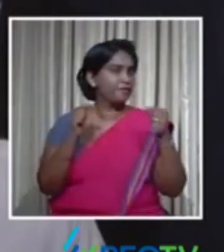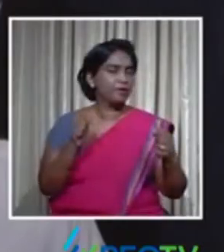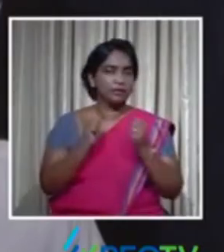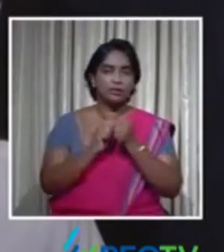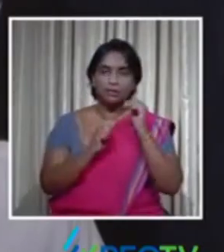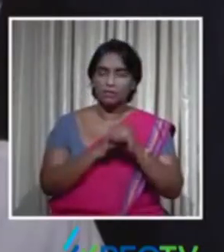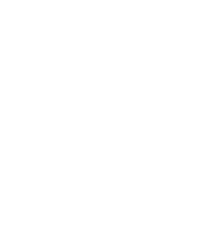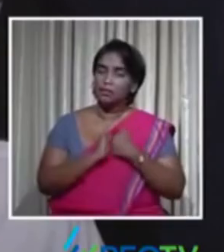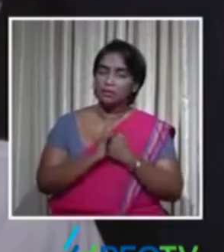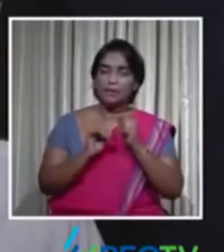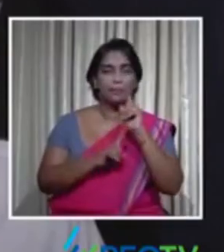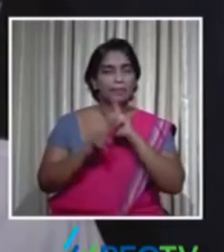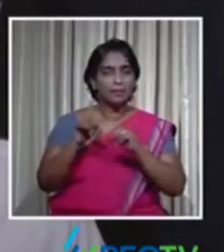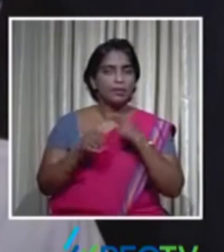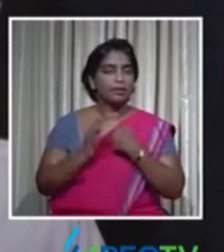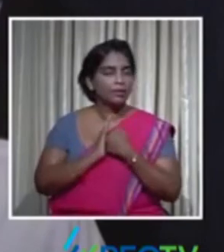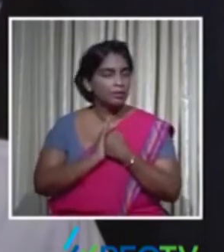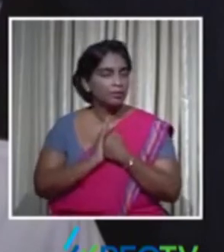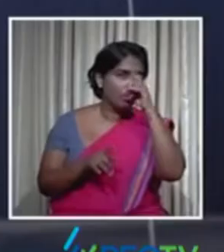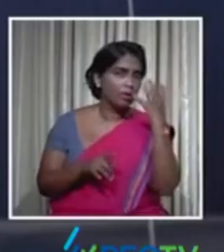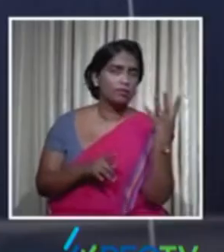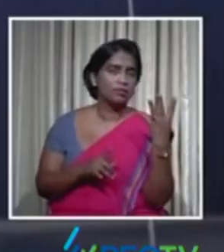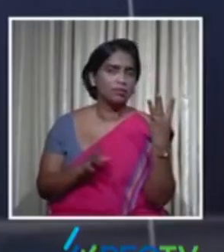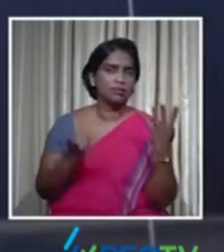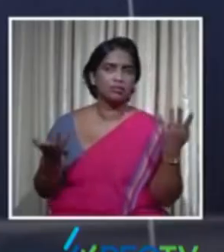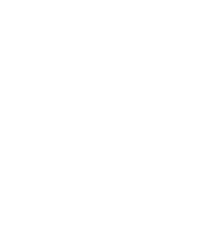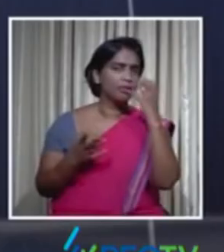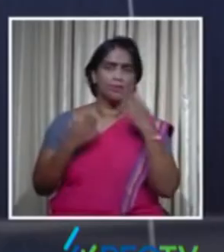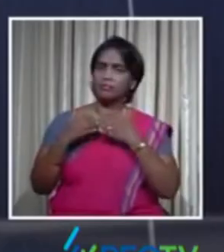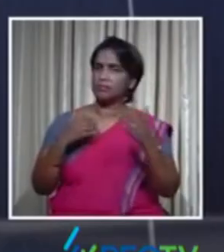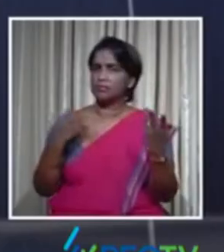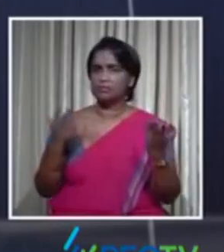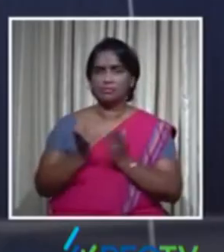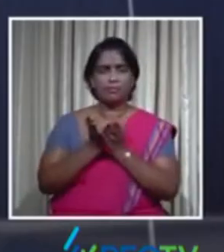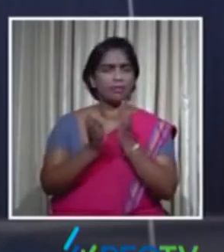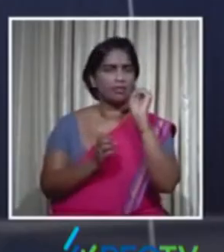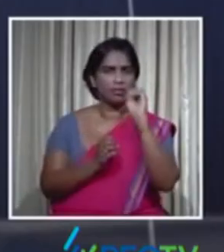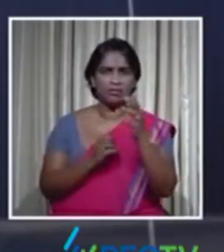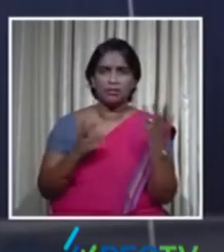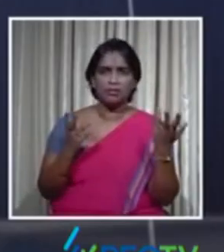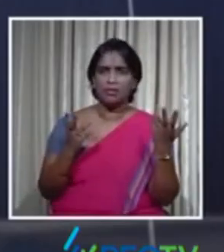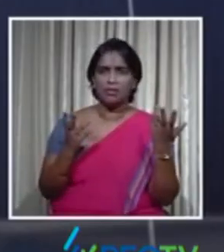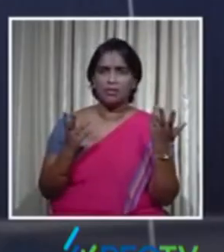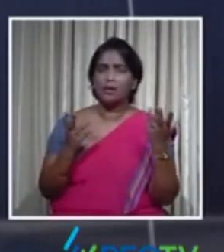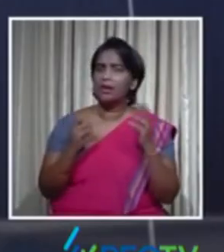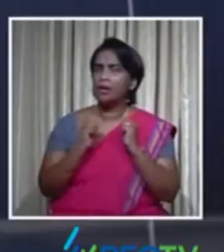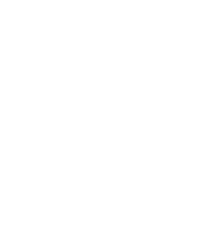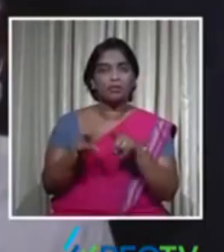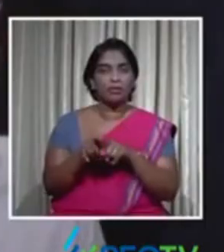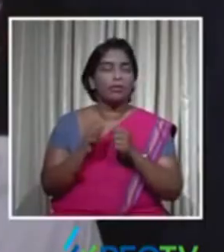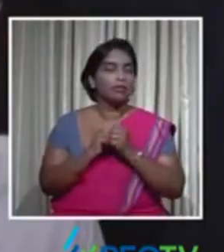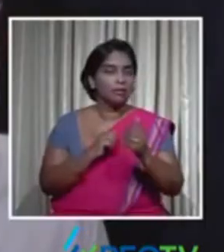කරන්නත් කියලා ගරු සභාවෙන් මං ඉතාමත් ගෞරවණීය ඉල්ලා සිටිනවා. දොර මාස 4ක් ගිහිල්ලා තවම ඒ ෆෙරි සර්විස් එක දාපු නැති එක කාගේ